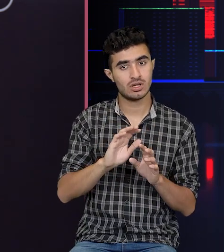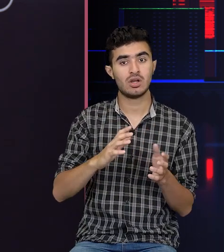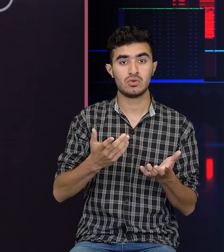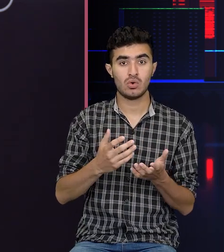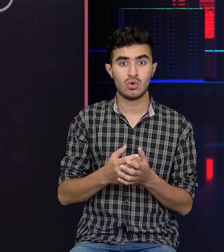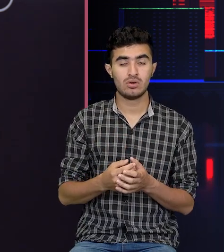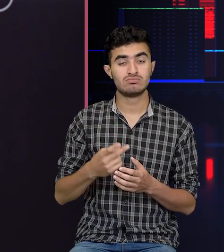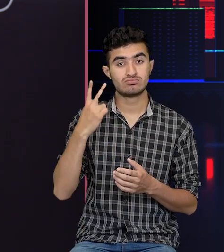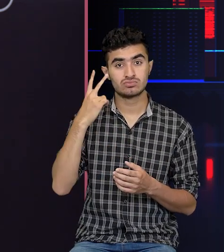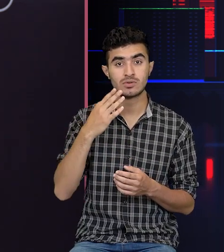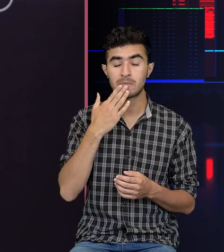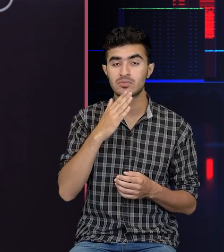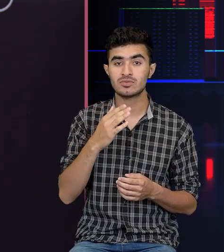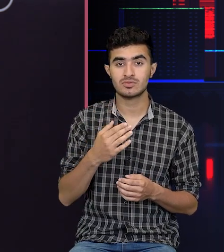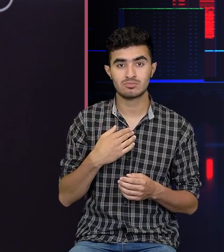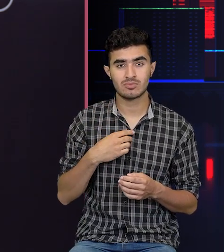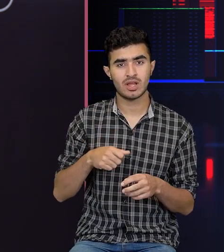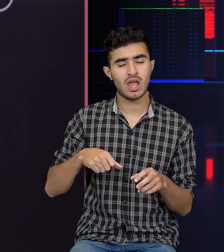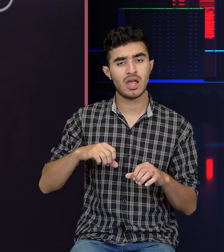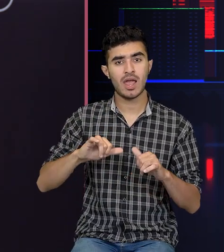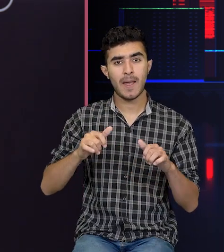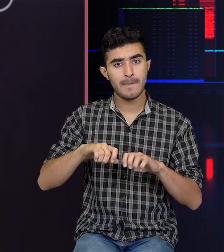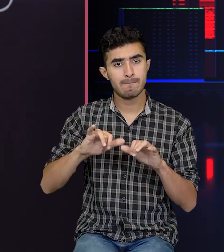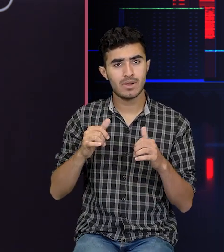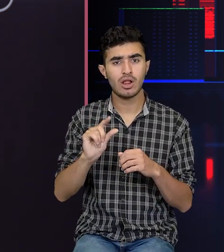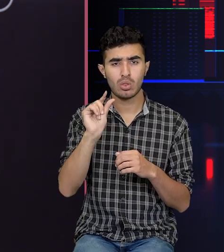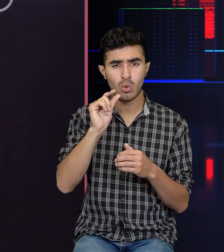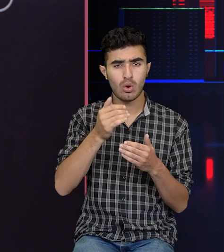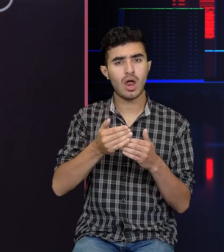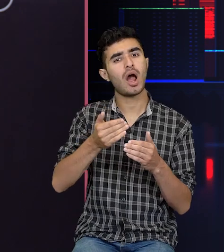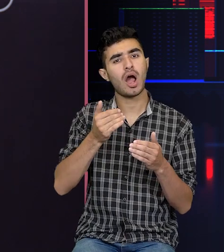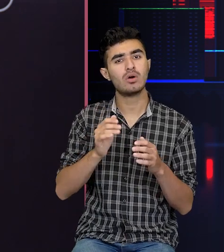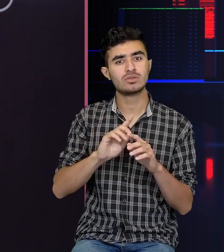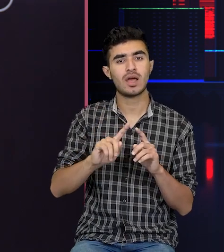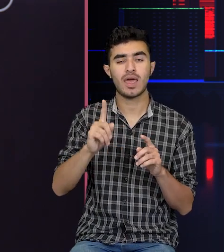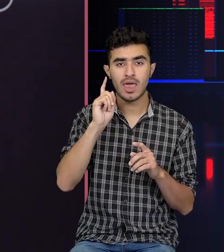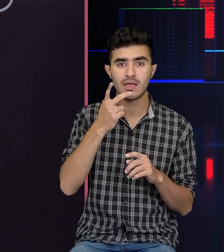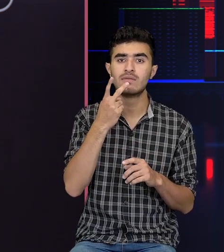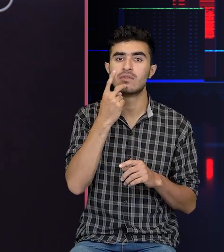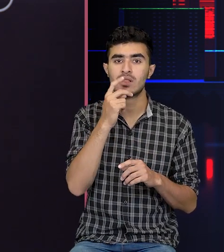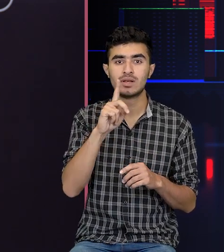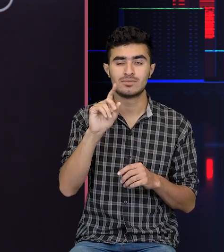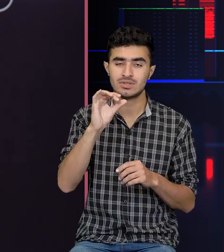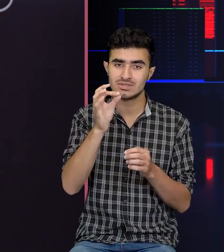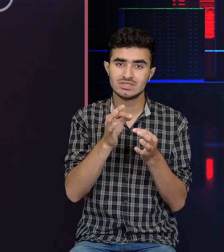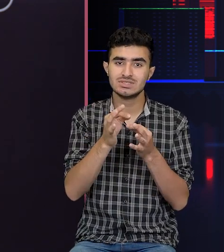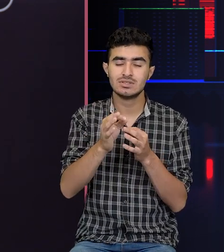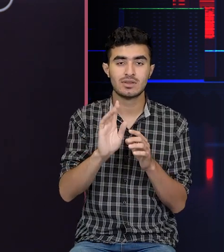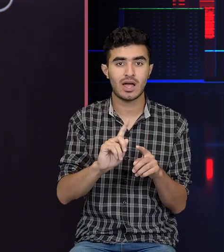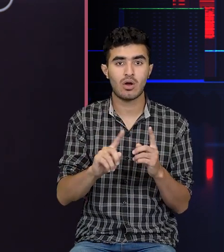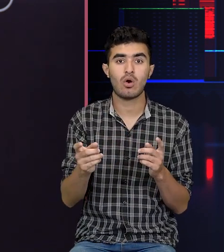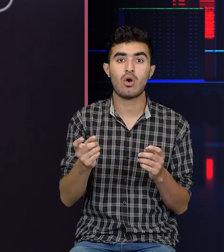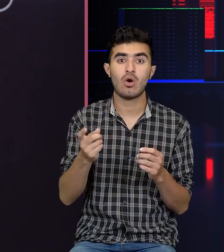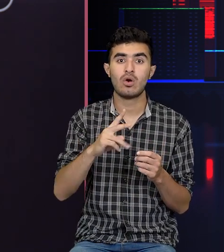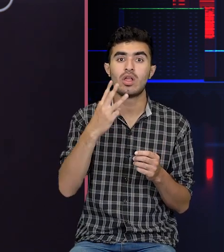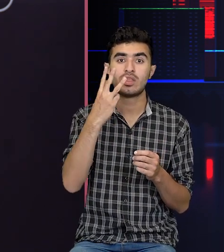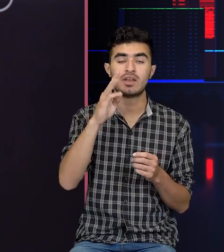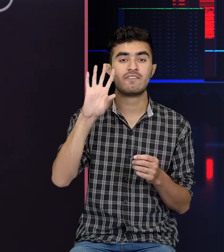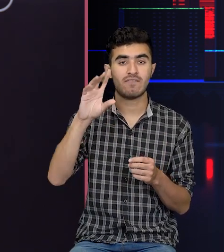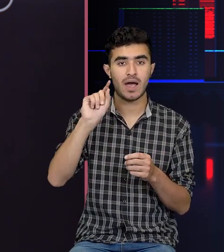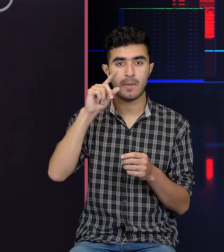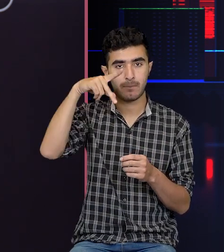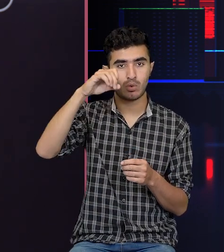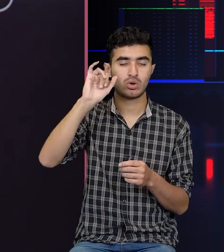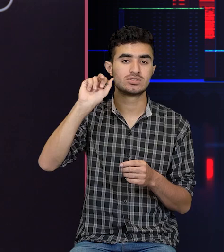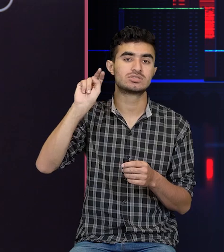2 फाउल चाहिए थे, मैं गेम से तकरीबन आउट था। तो मैंने 2 फाउल लिए, गेम में वापस आया और क्लीनेस की। तो वो जब मैंने